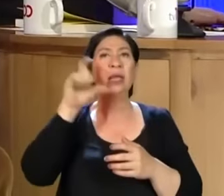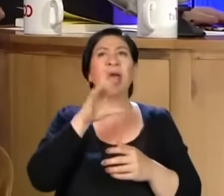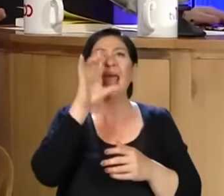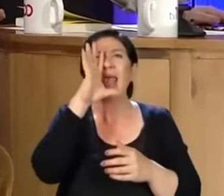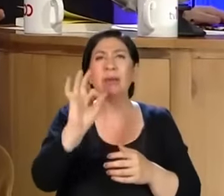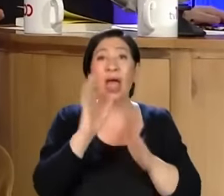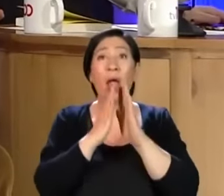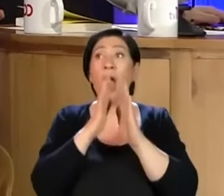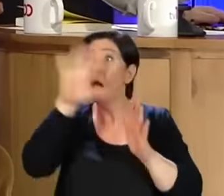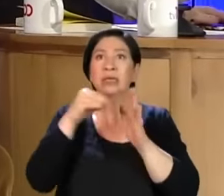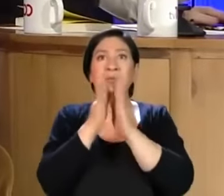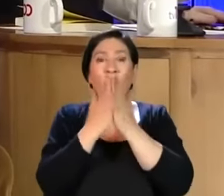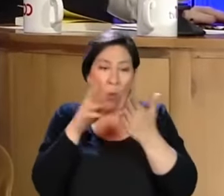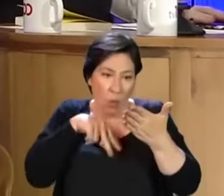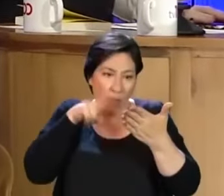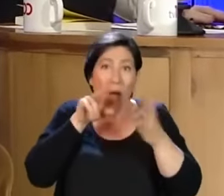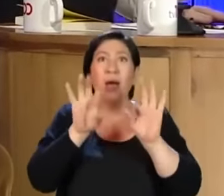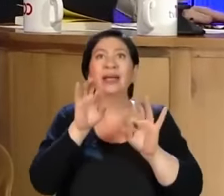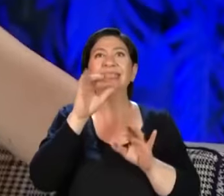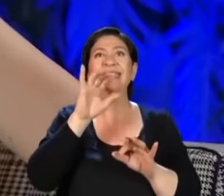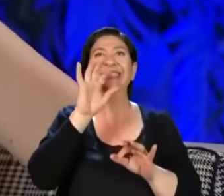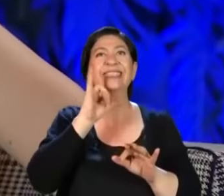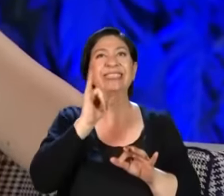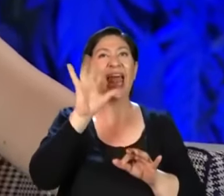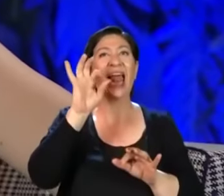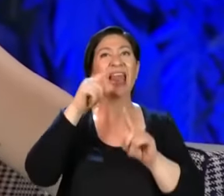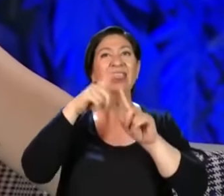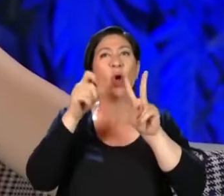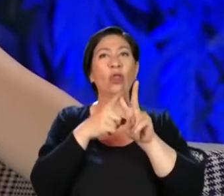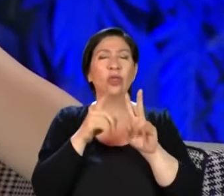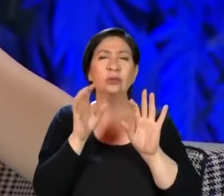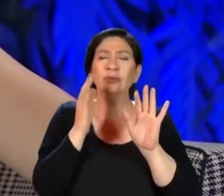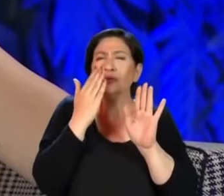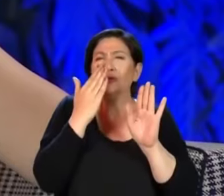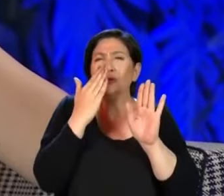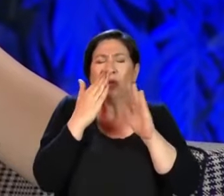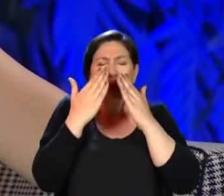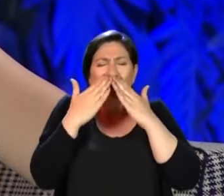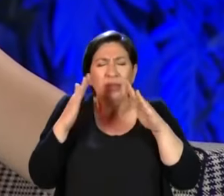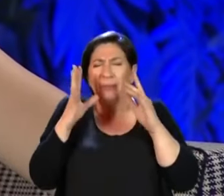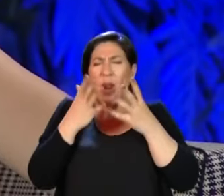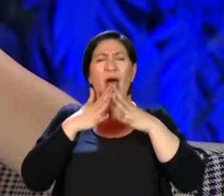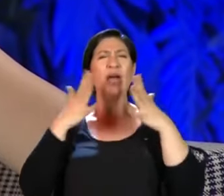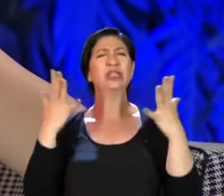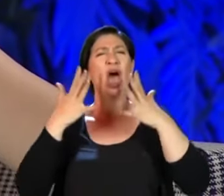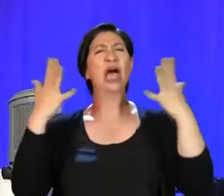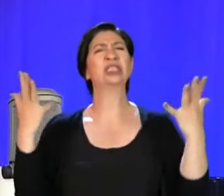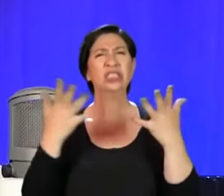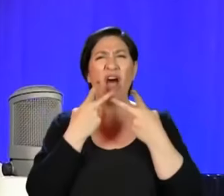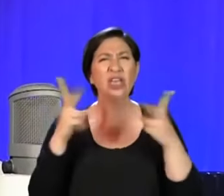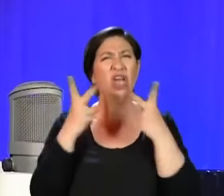kimsenin elinden düşmedi Çünkü bu eee soft soft'un softu Eee